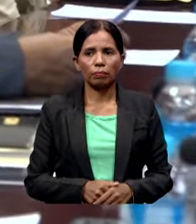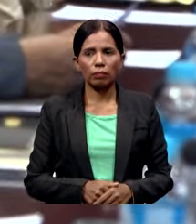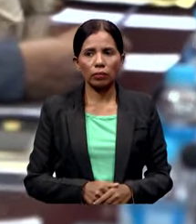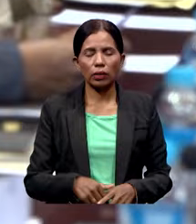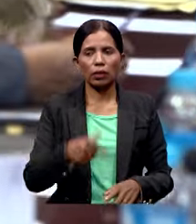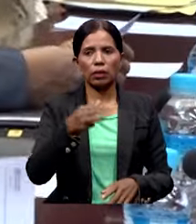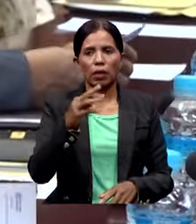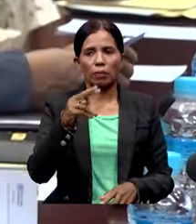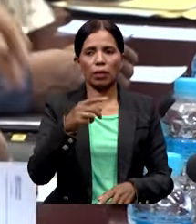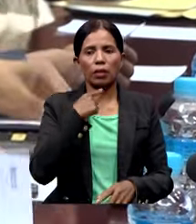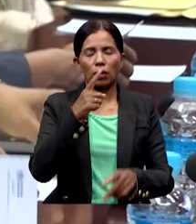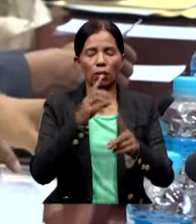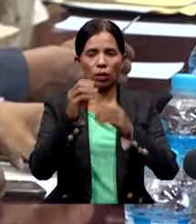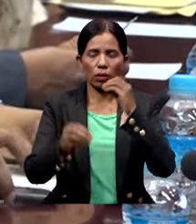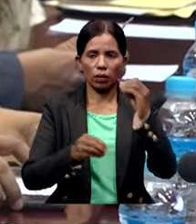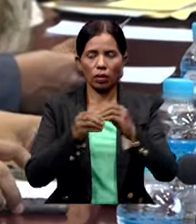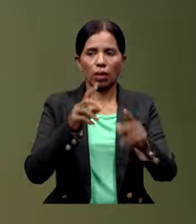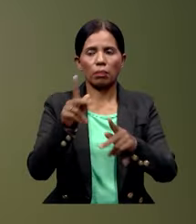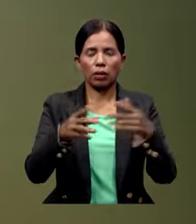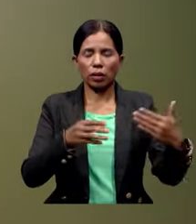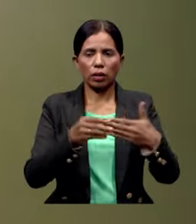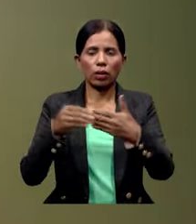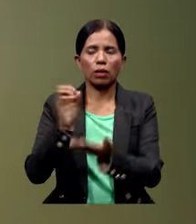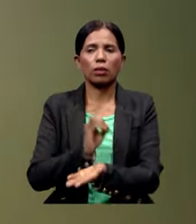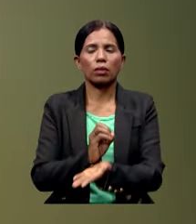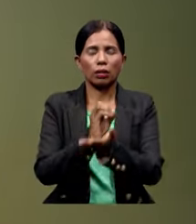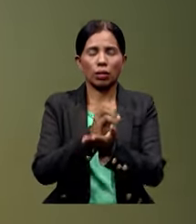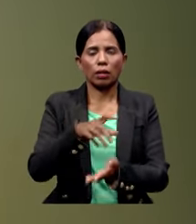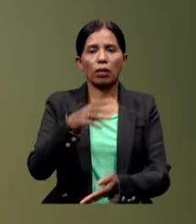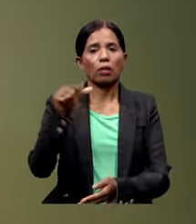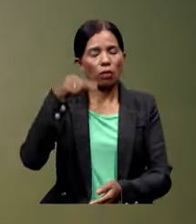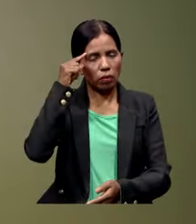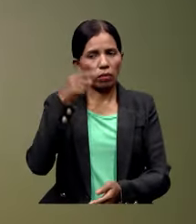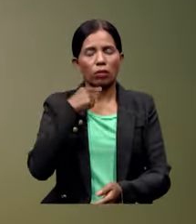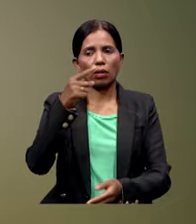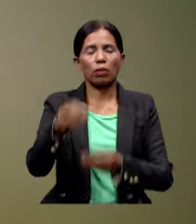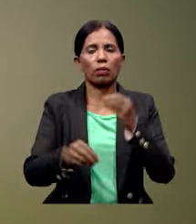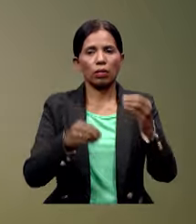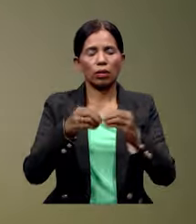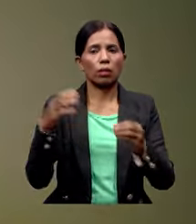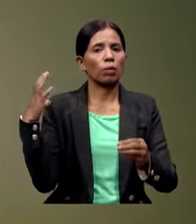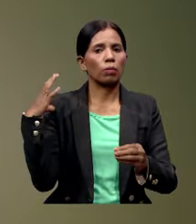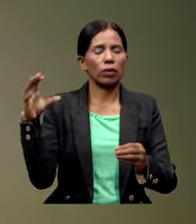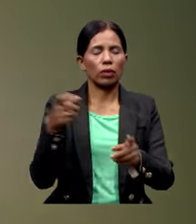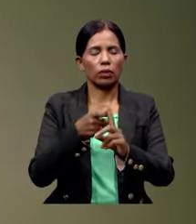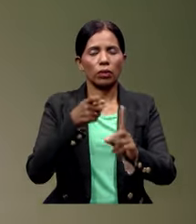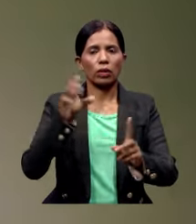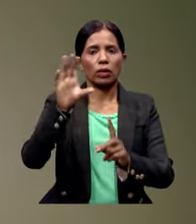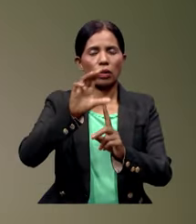jemeni mos konfirma kon ba figura ne be mak sei lidera raiwa portavoz governo hateten kon ba asunto ne kompetensia usi sefi